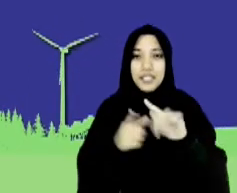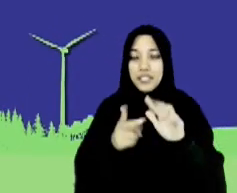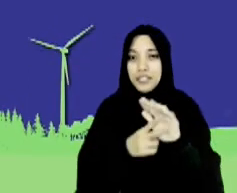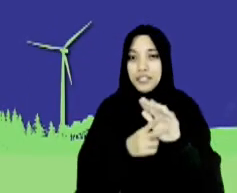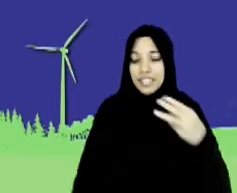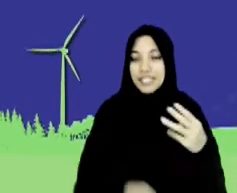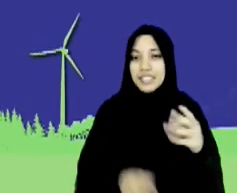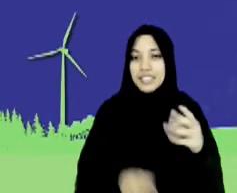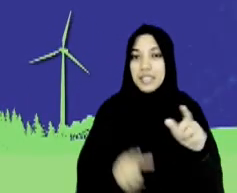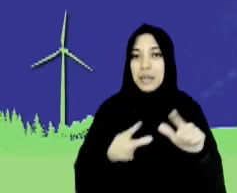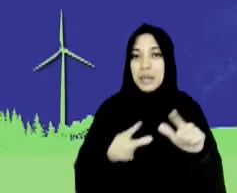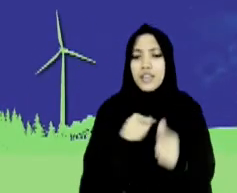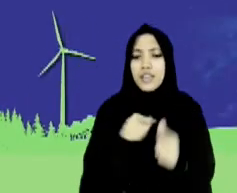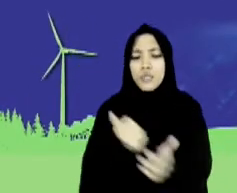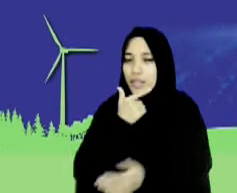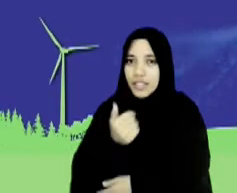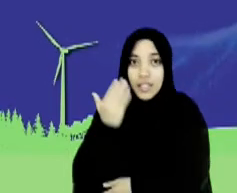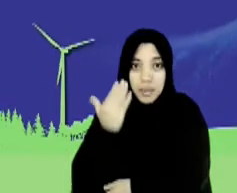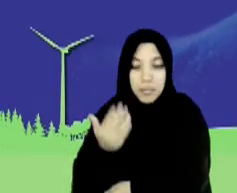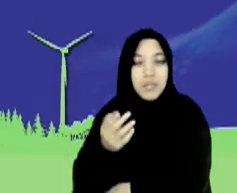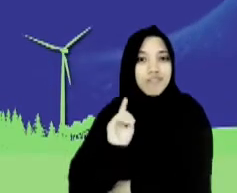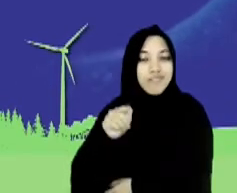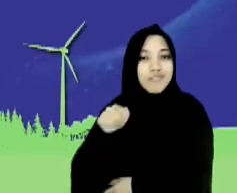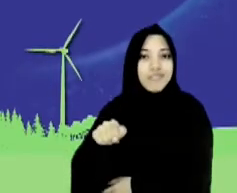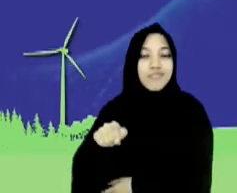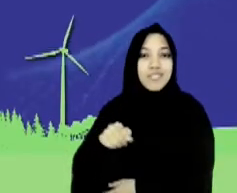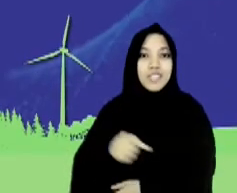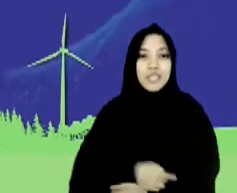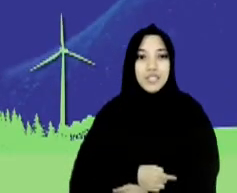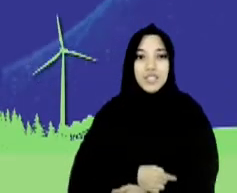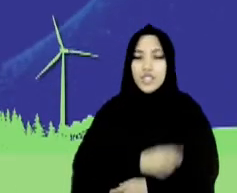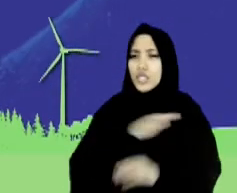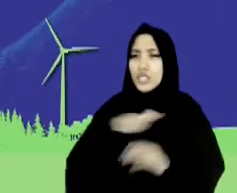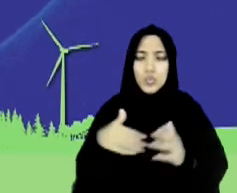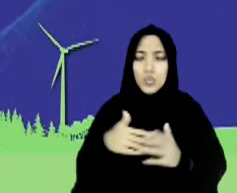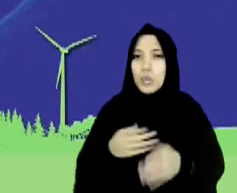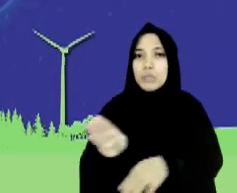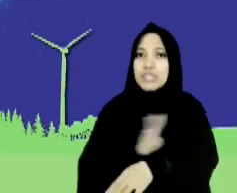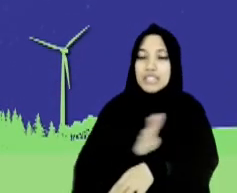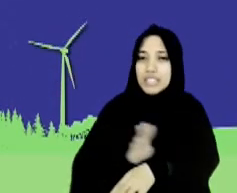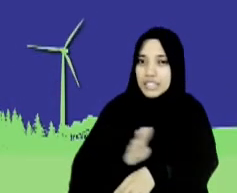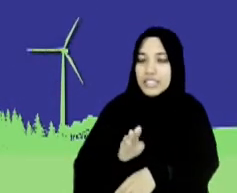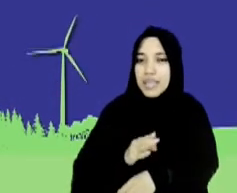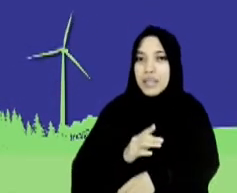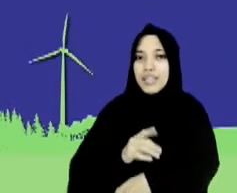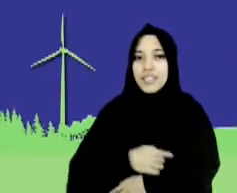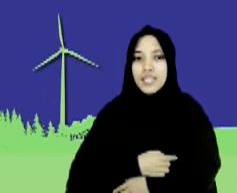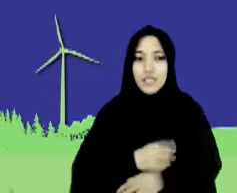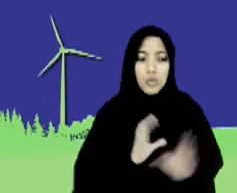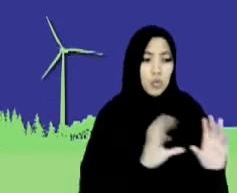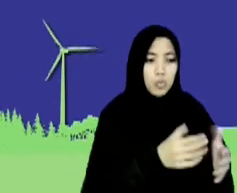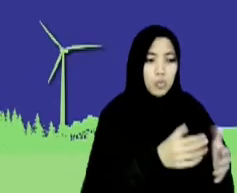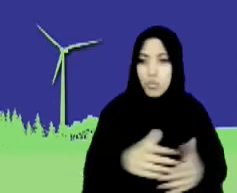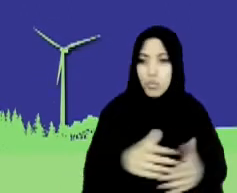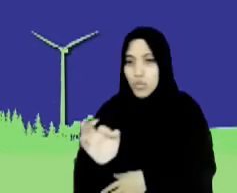arti dari segi eh all business players all business sectors ya kan kita bukan sectoril kita adalah financial